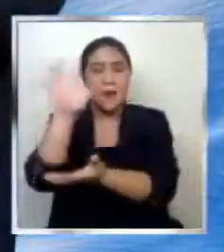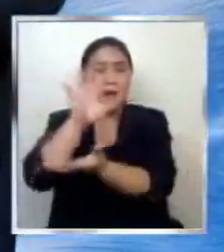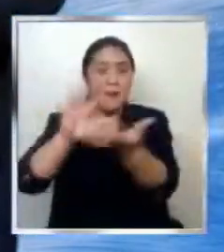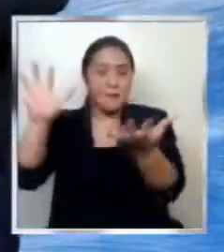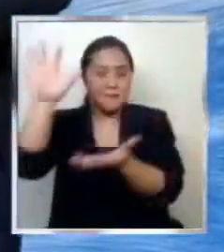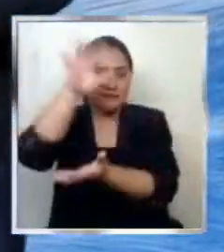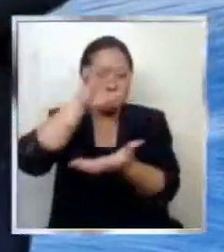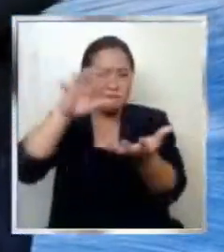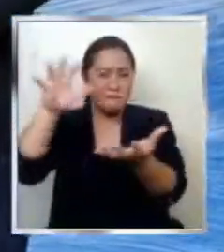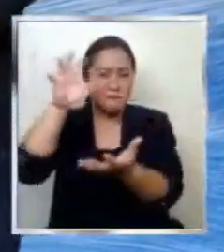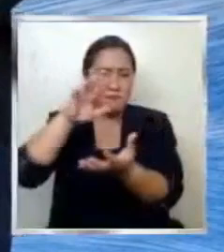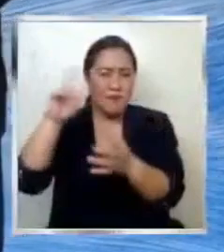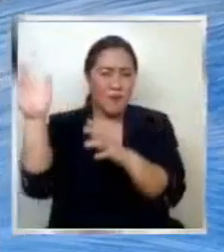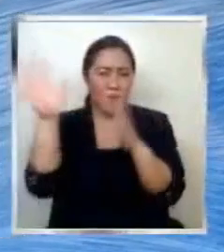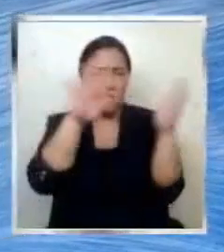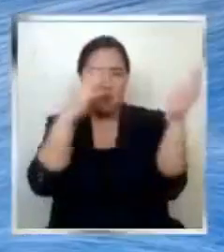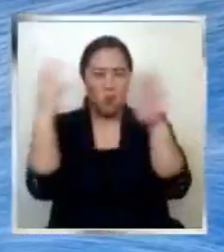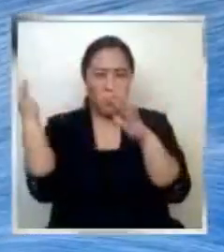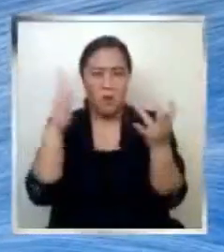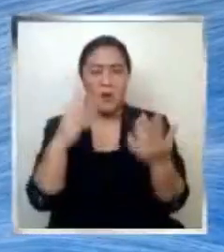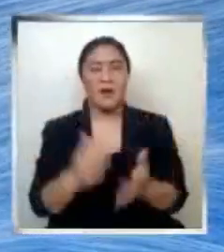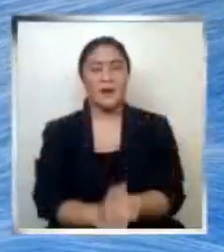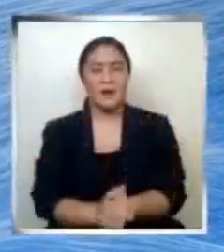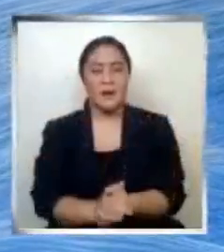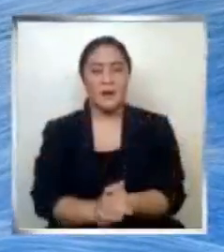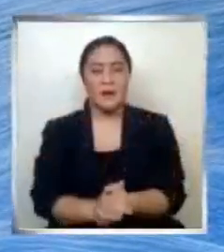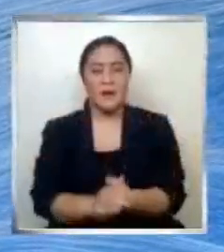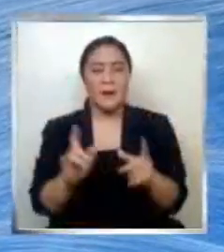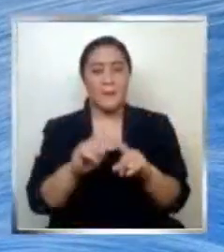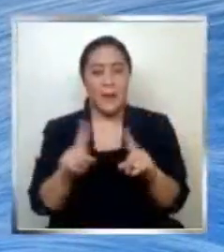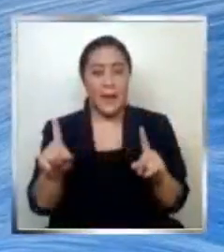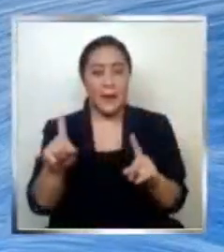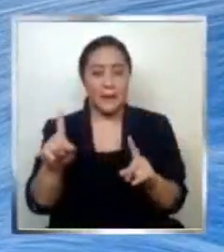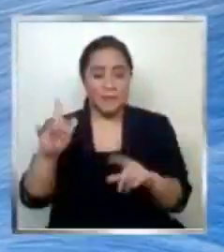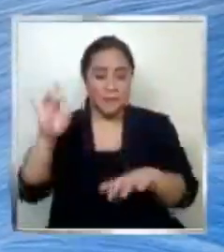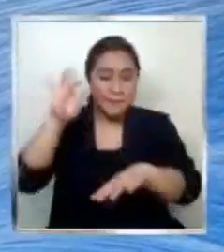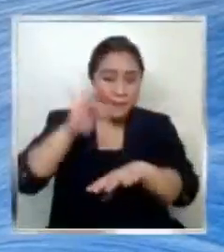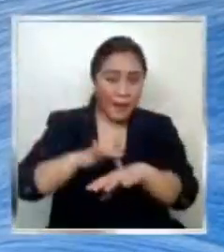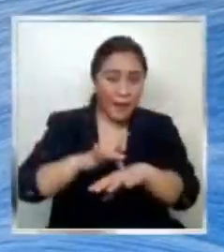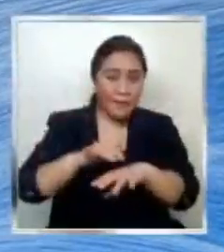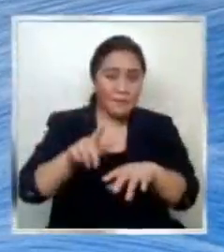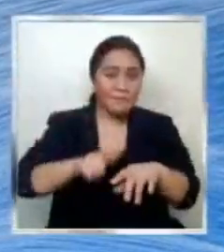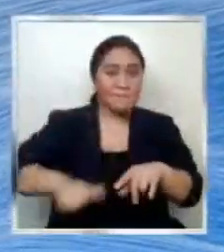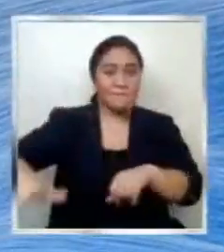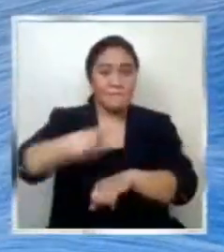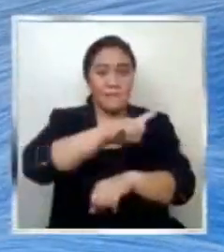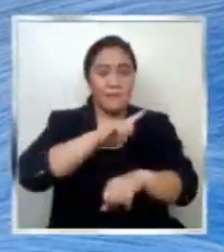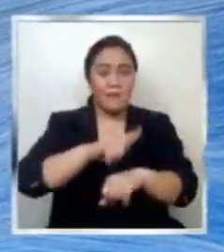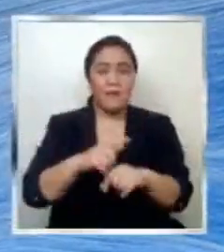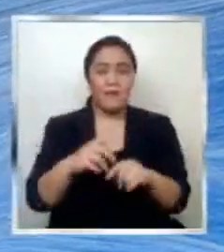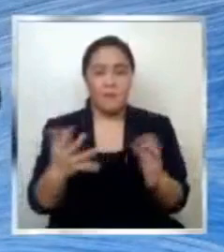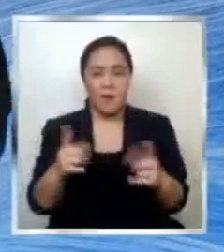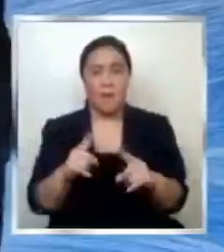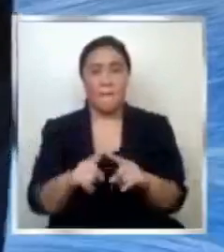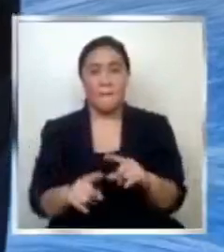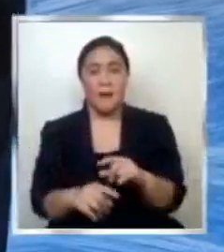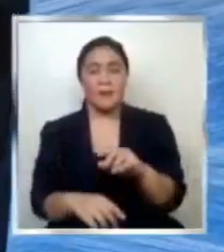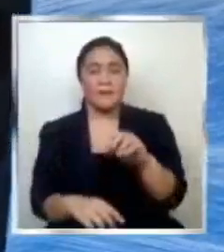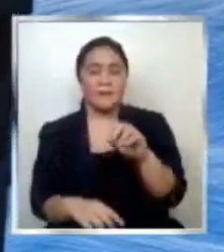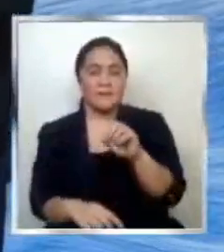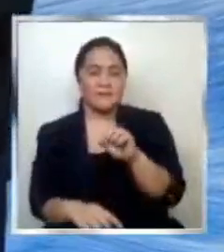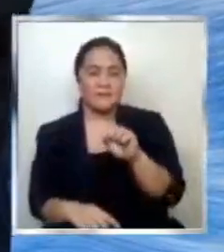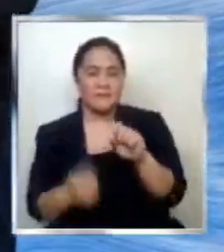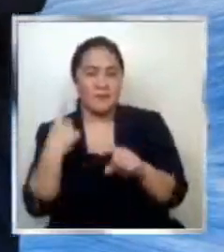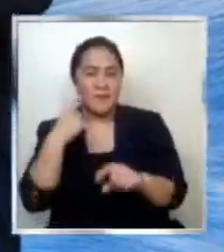magla-landfall, mga kapuso, pero yung bagyo o posibleng bagyo na nandito sa may silangan ng Visayas,